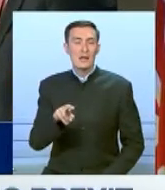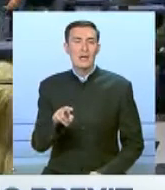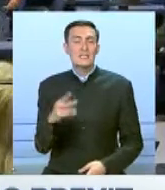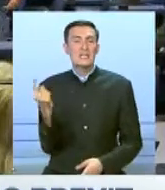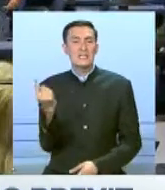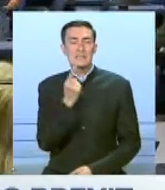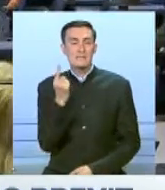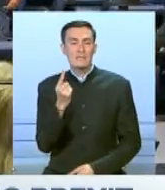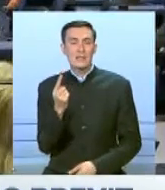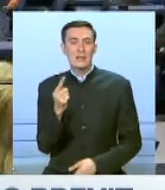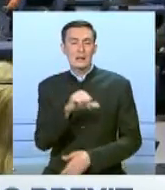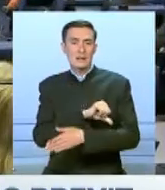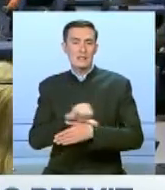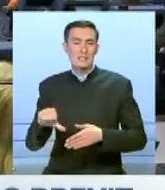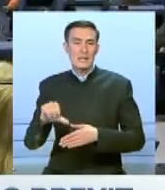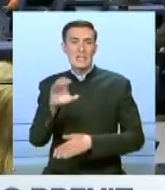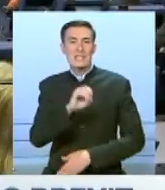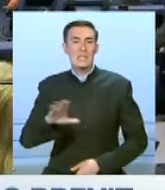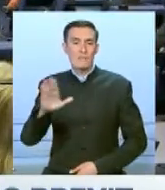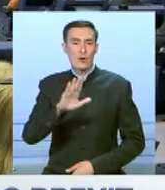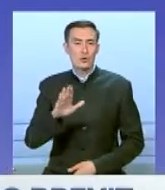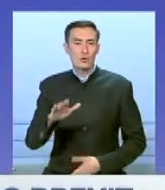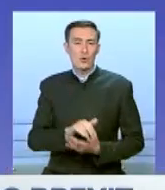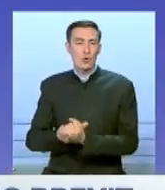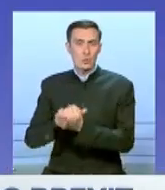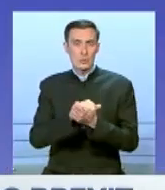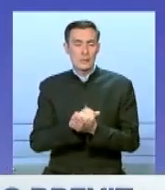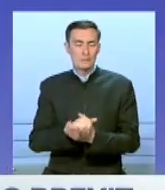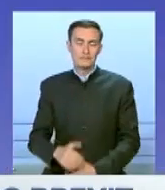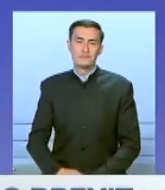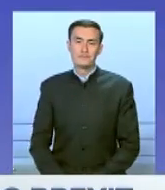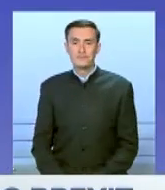рубежу Великобритании и Евросоюза.